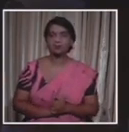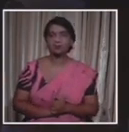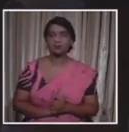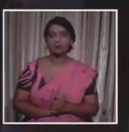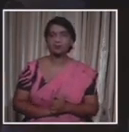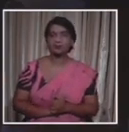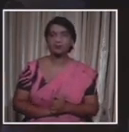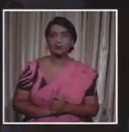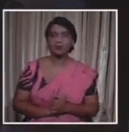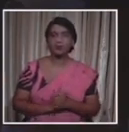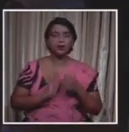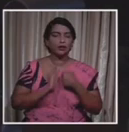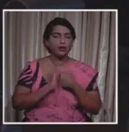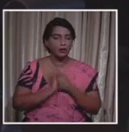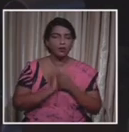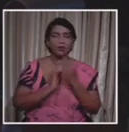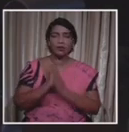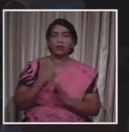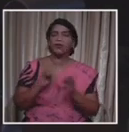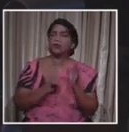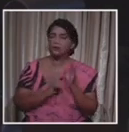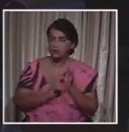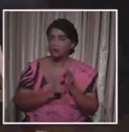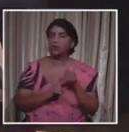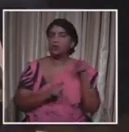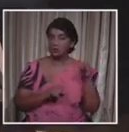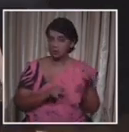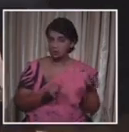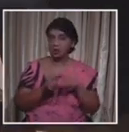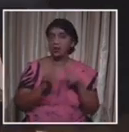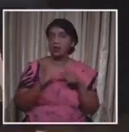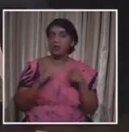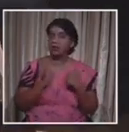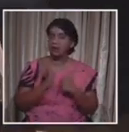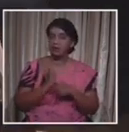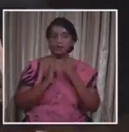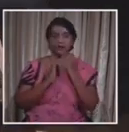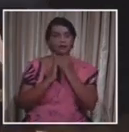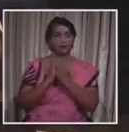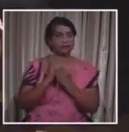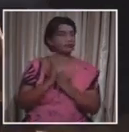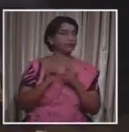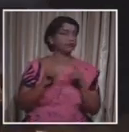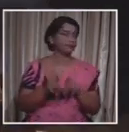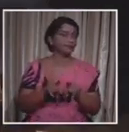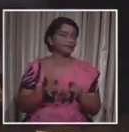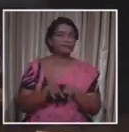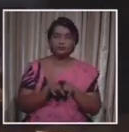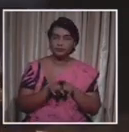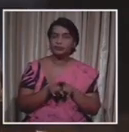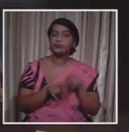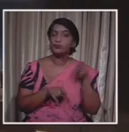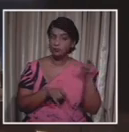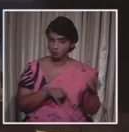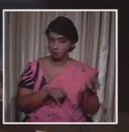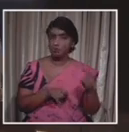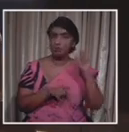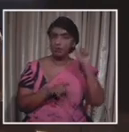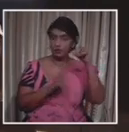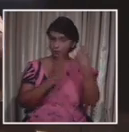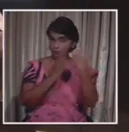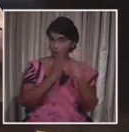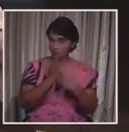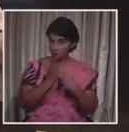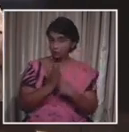ගරු මන්ත්‍රීවරුනි, අදාළ පනතේ විධිවිධාන පරිදි එම නාම